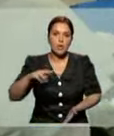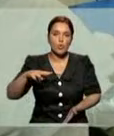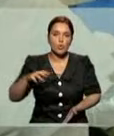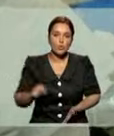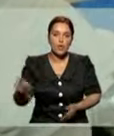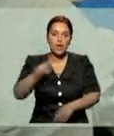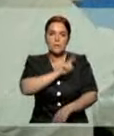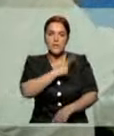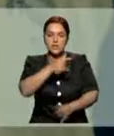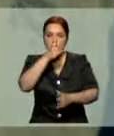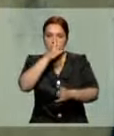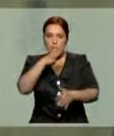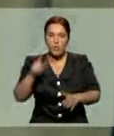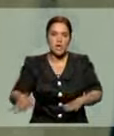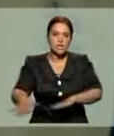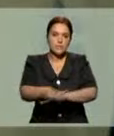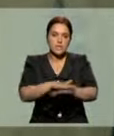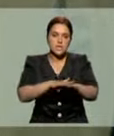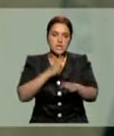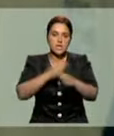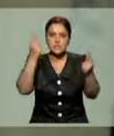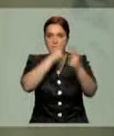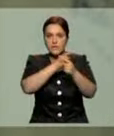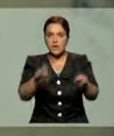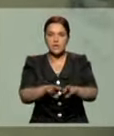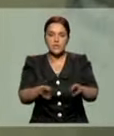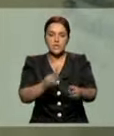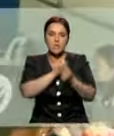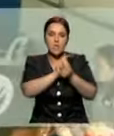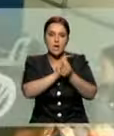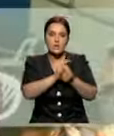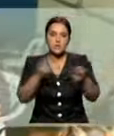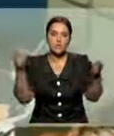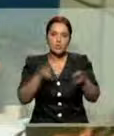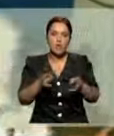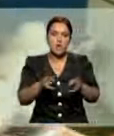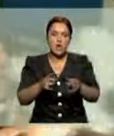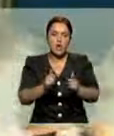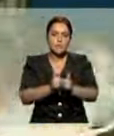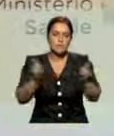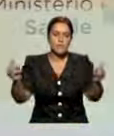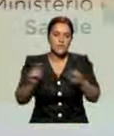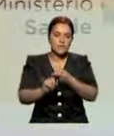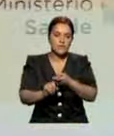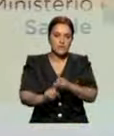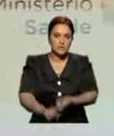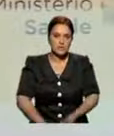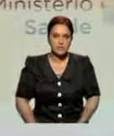не справляются с большим количеством пациентов и призывают власти бороться с распространением вируса.